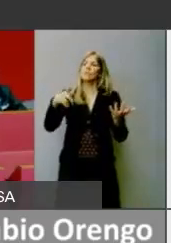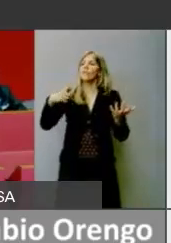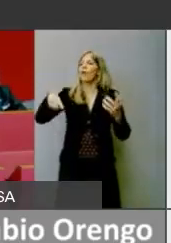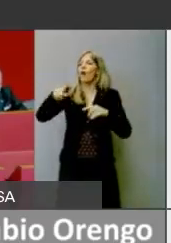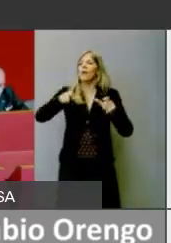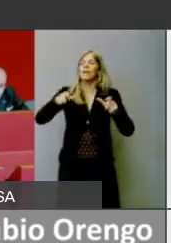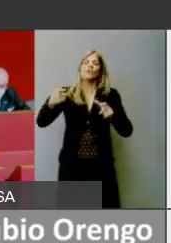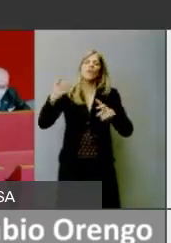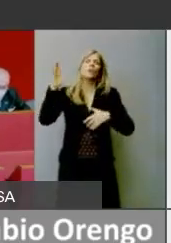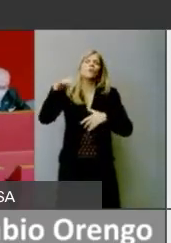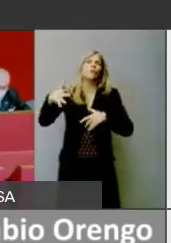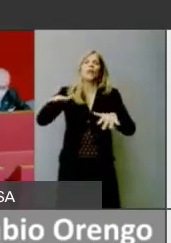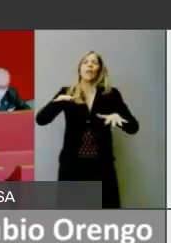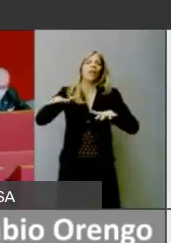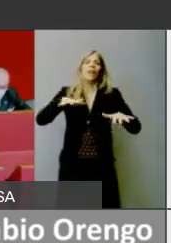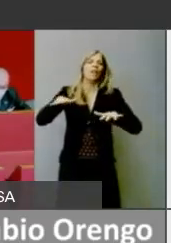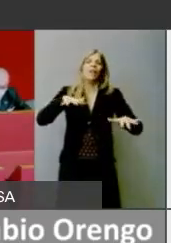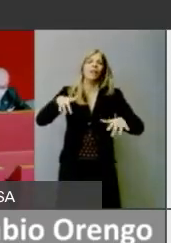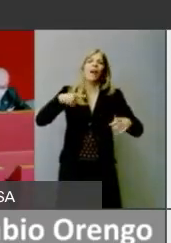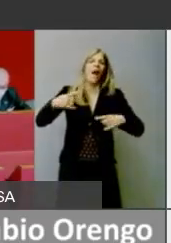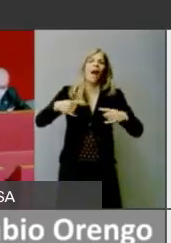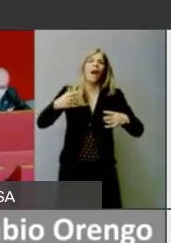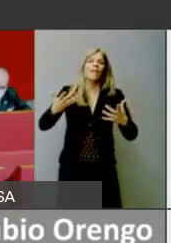a mettere impegno